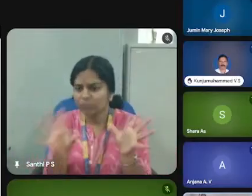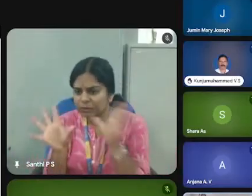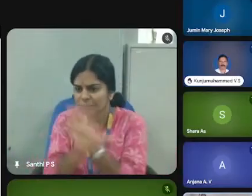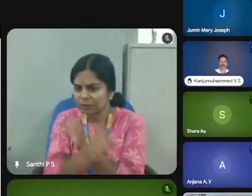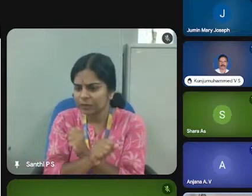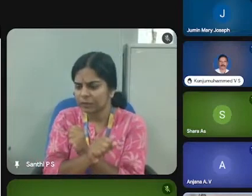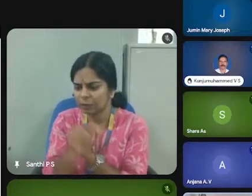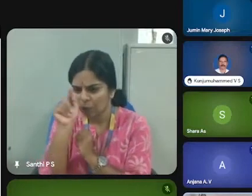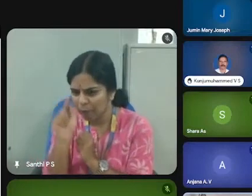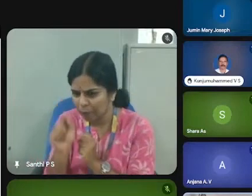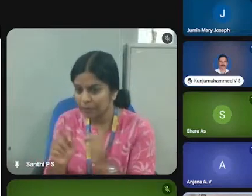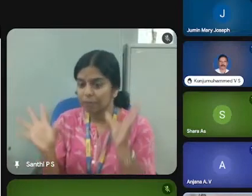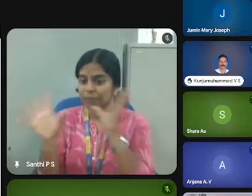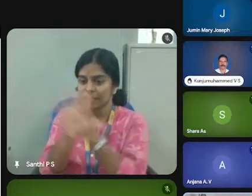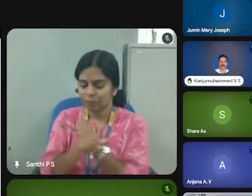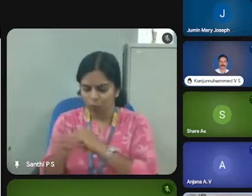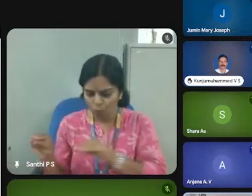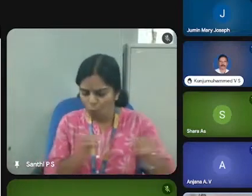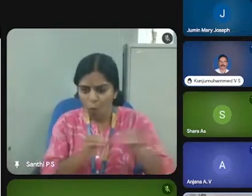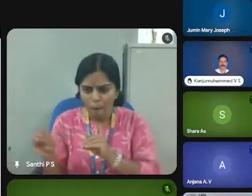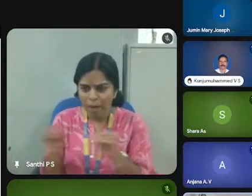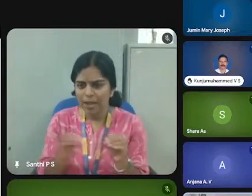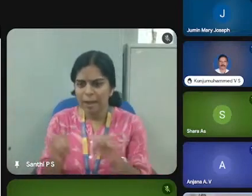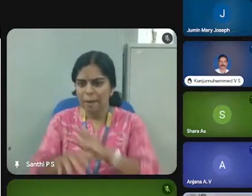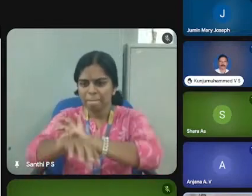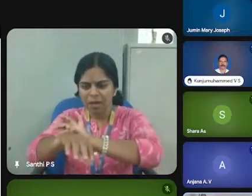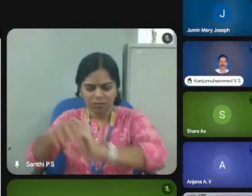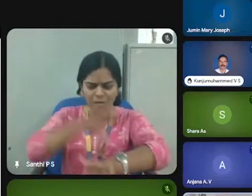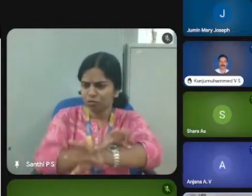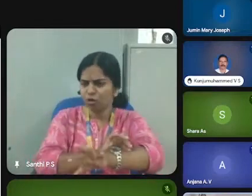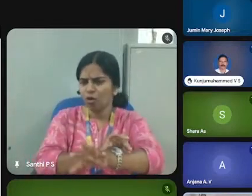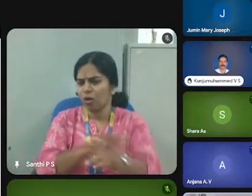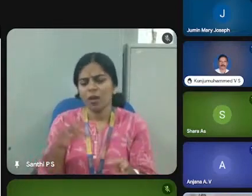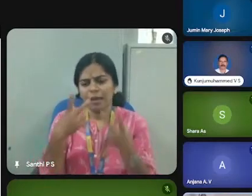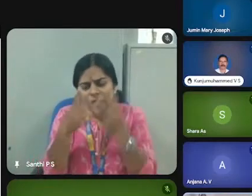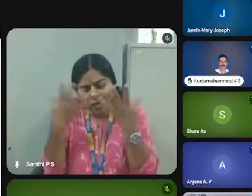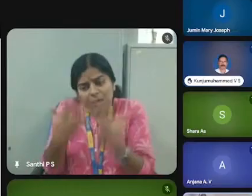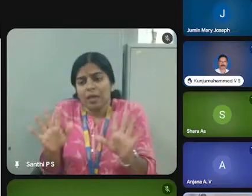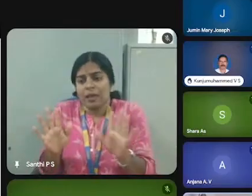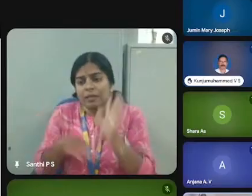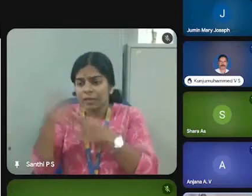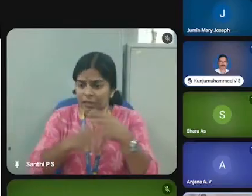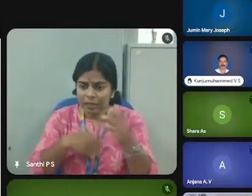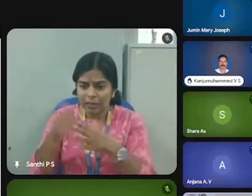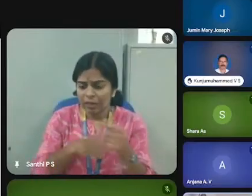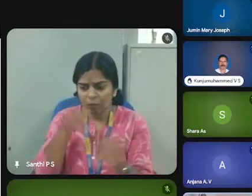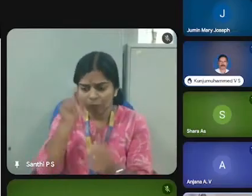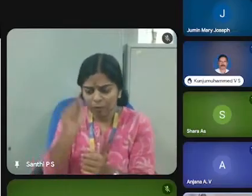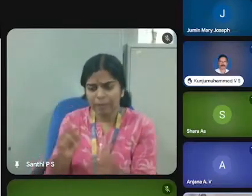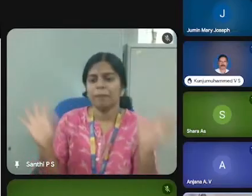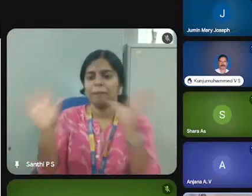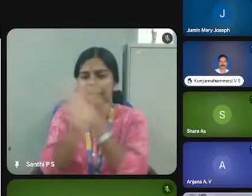കോർഡിനേഷൻ അല്ലെങ്കിൽ നമ്മൾ പറയുന്ന ഈ ഓരോ മസിൽസിനോ എന്തെങ്കിലും ഒരു പ്രോബ്ലംസോ എന്തെങ്കിലും ഒരു